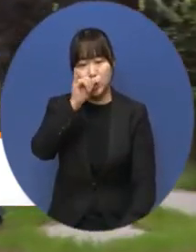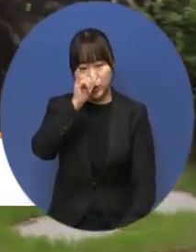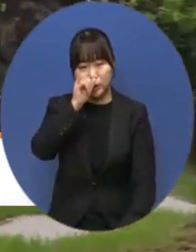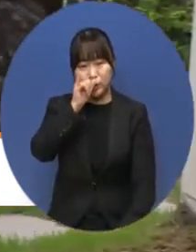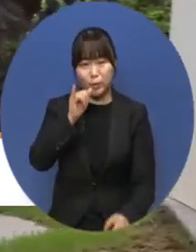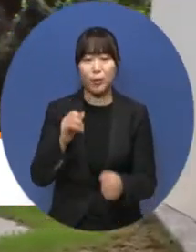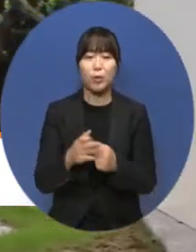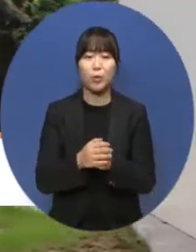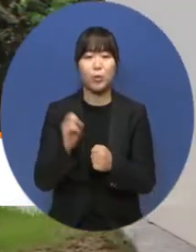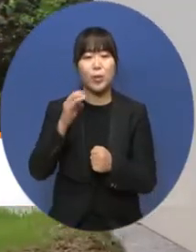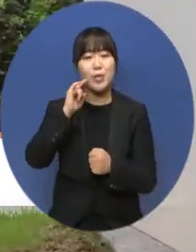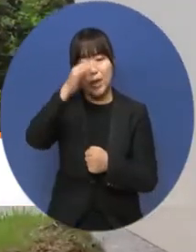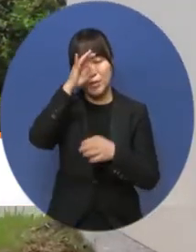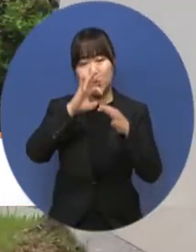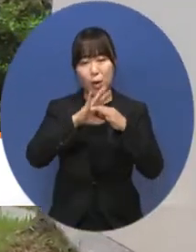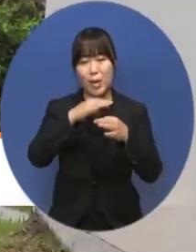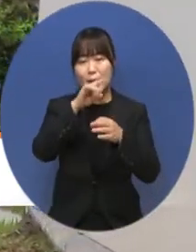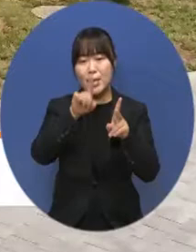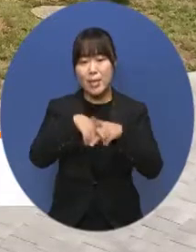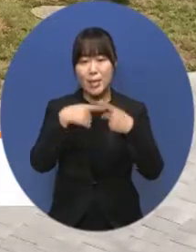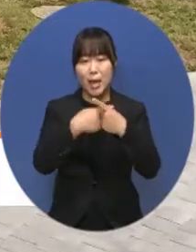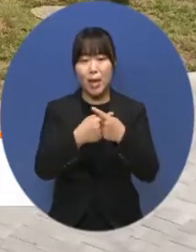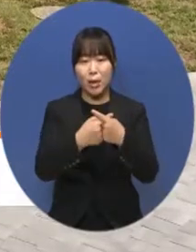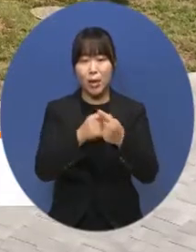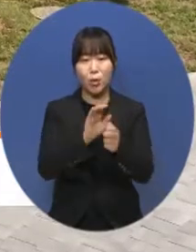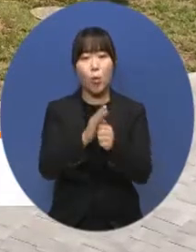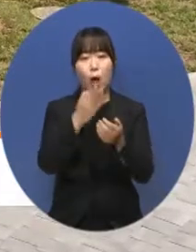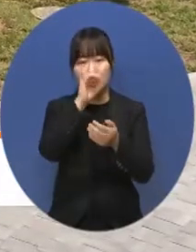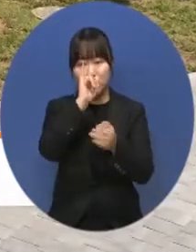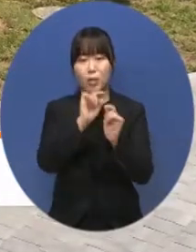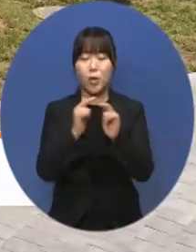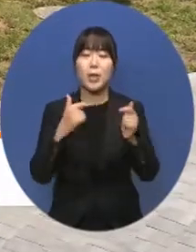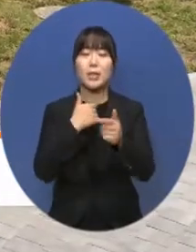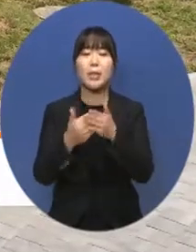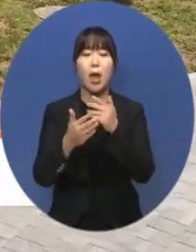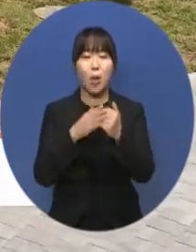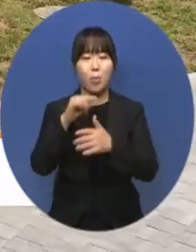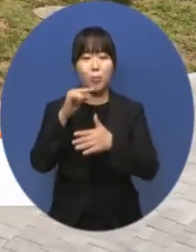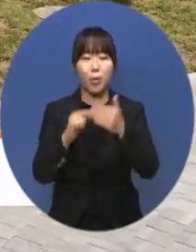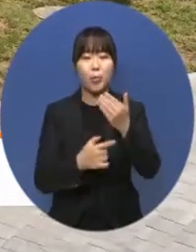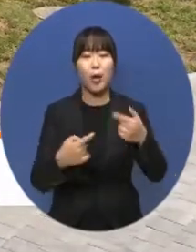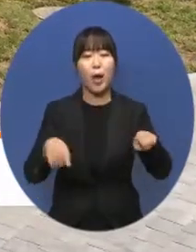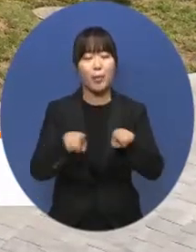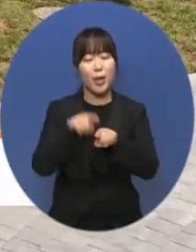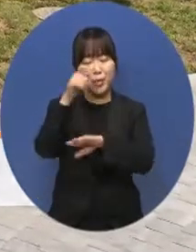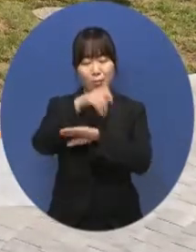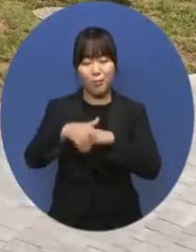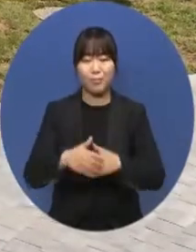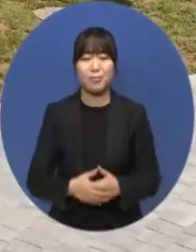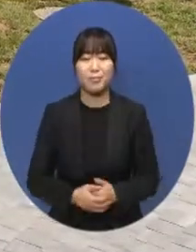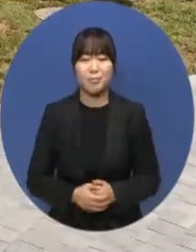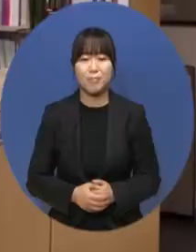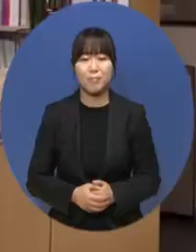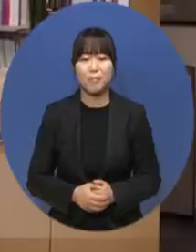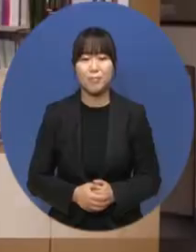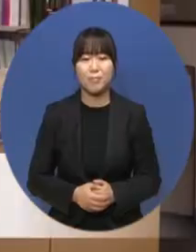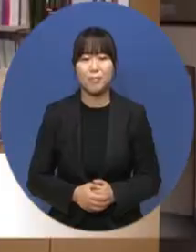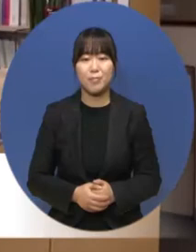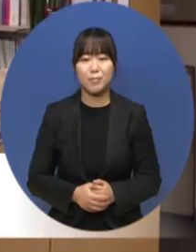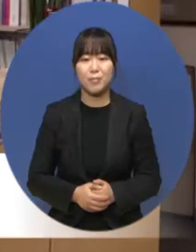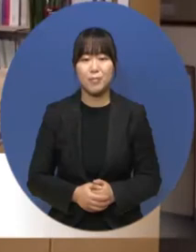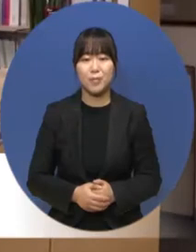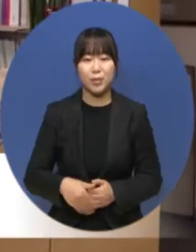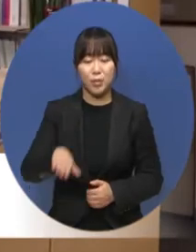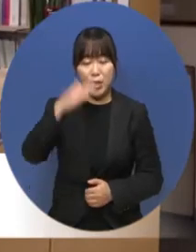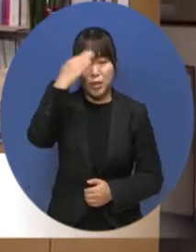스튜디오와 예술에 대한 이해를 높일 수 있는 다양한 체험 프로그램도 선보일 예정입니다. 우리